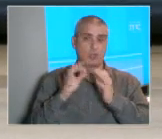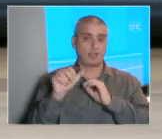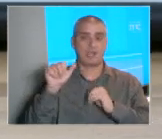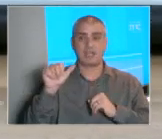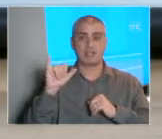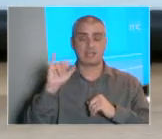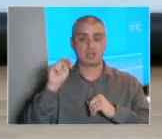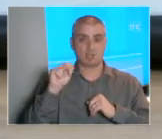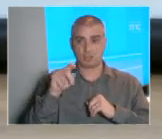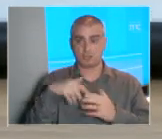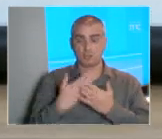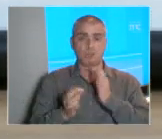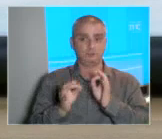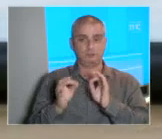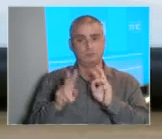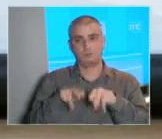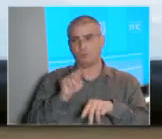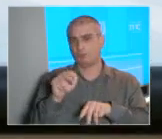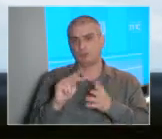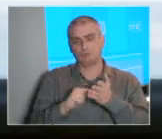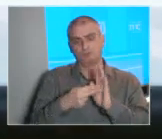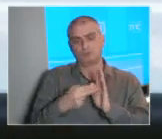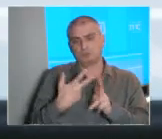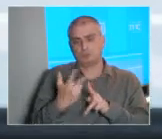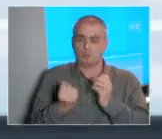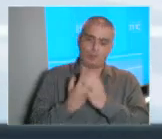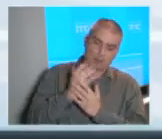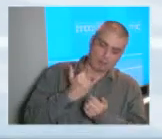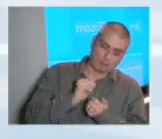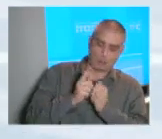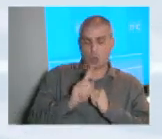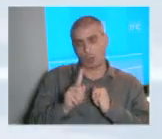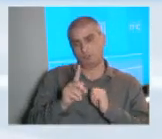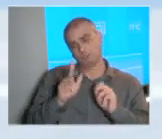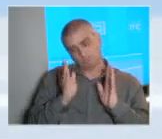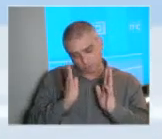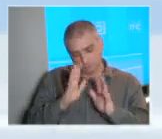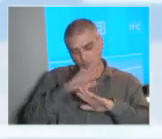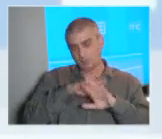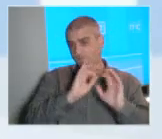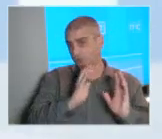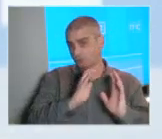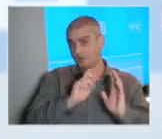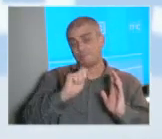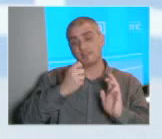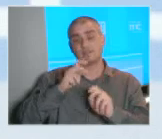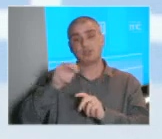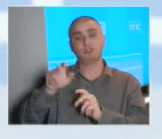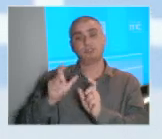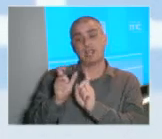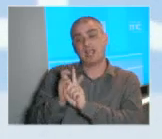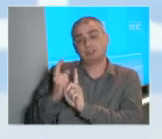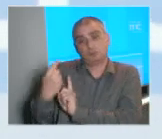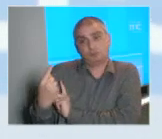הדין אייל ינון, היועץ המשפטי לכנסת, עוסק בנושאים הפרוצדורליים, כן להקים ועדה או לא, זה במסגרת תפקידו, ודווקא בעניין